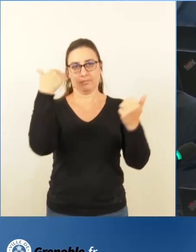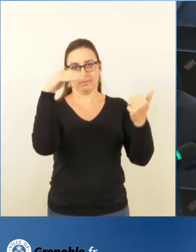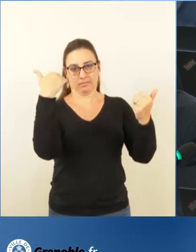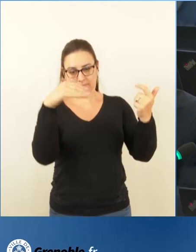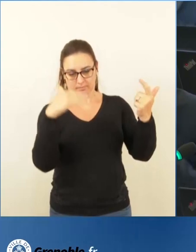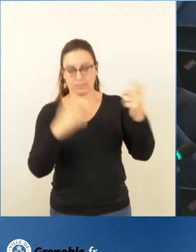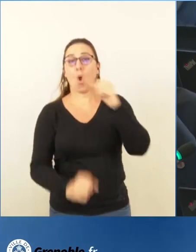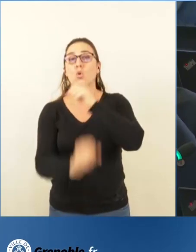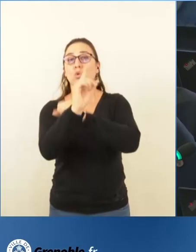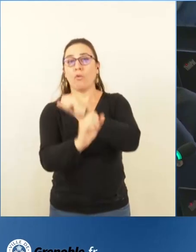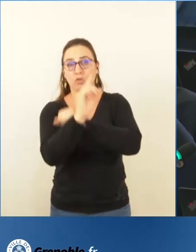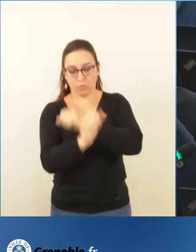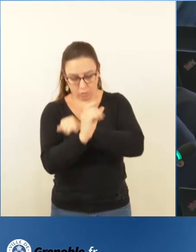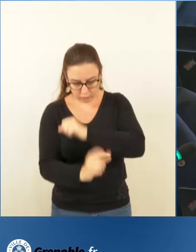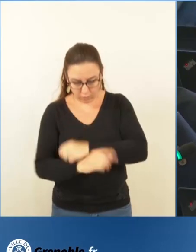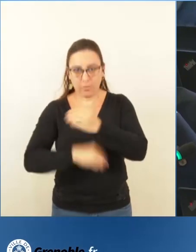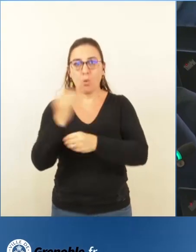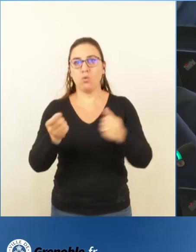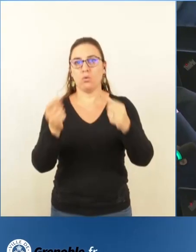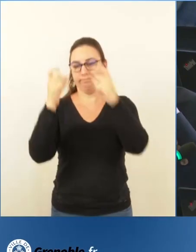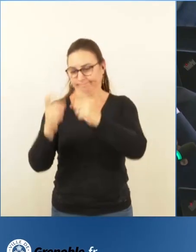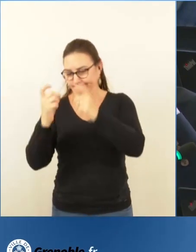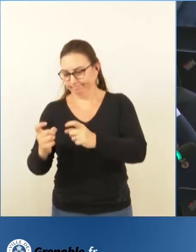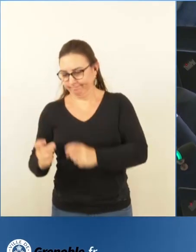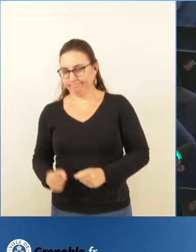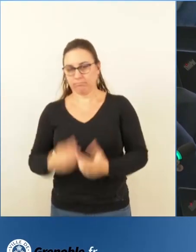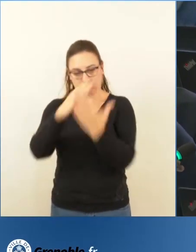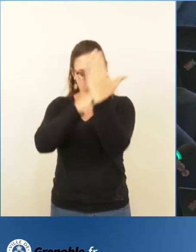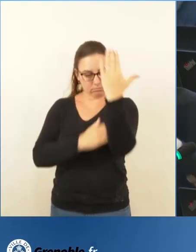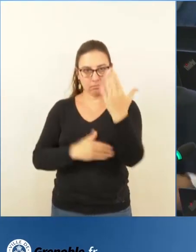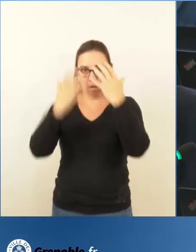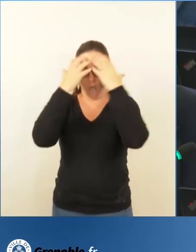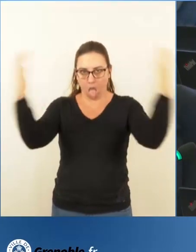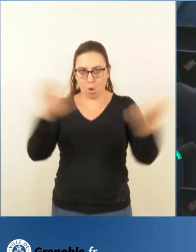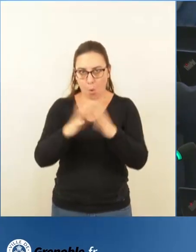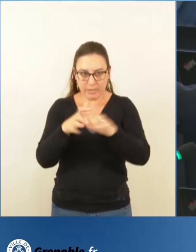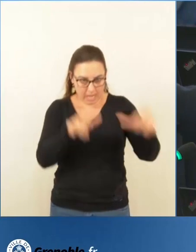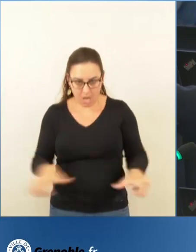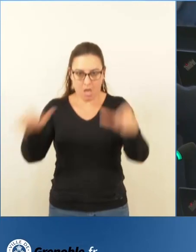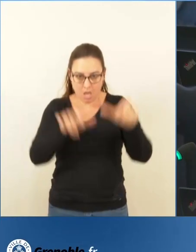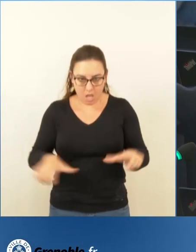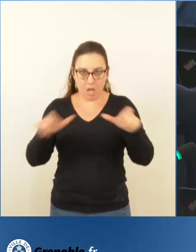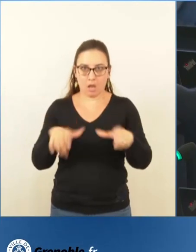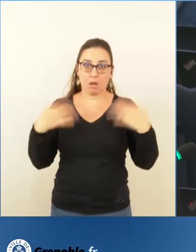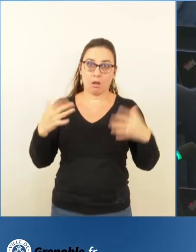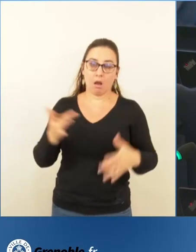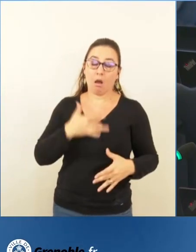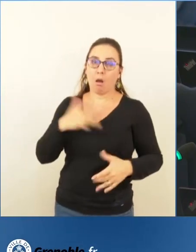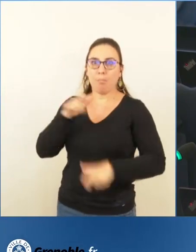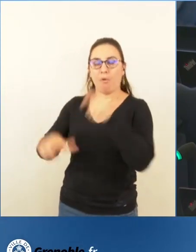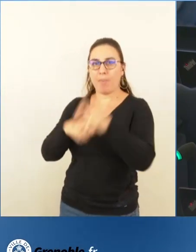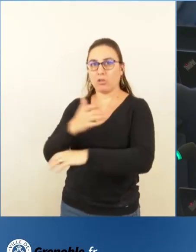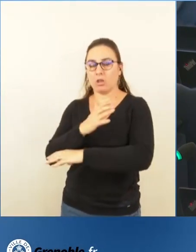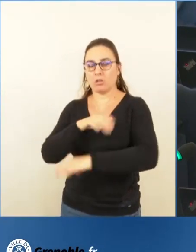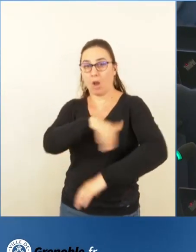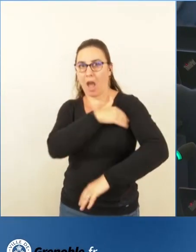ou des réductions possibles seront une véritable usine à gaz et je plains sincèrement le personnel du musée qui devra